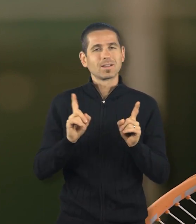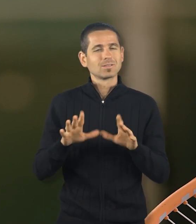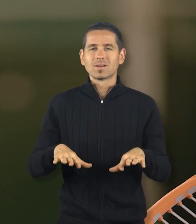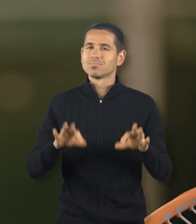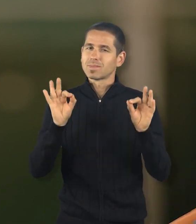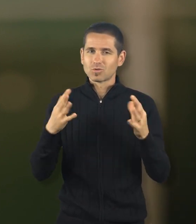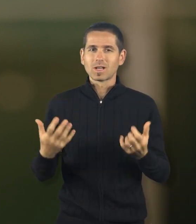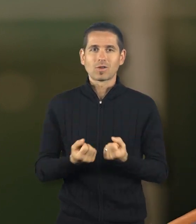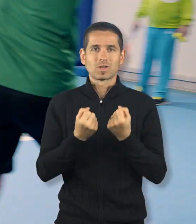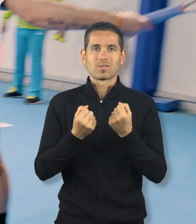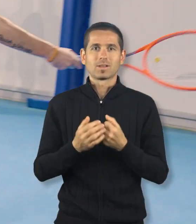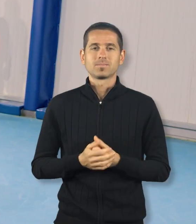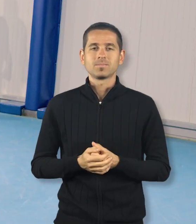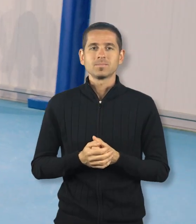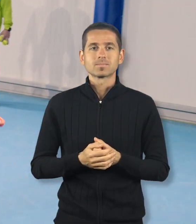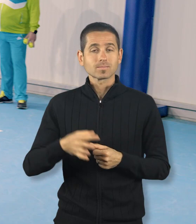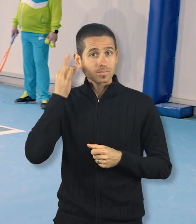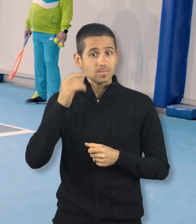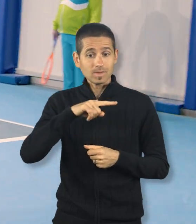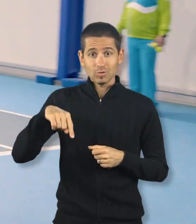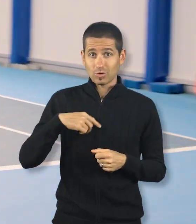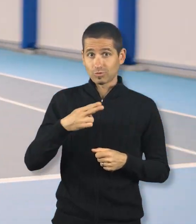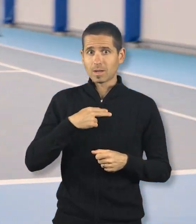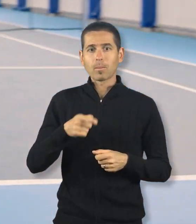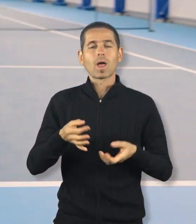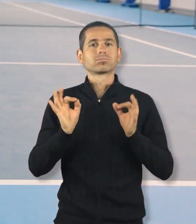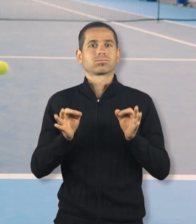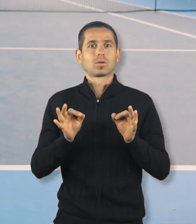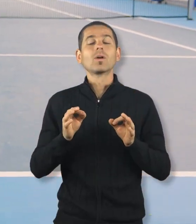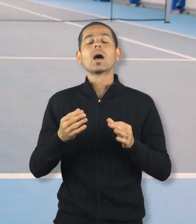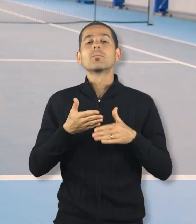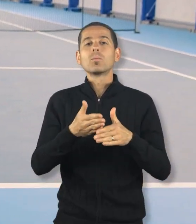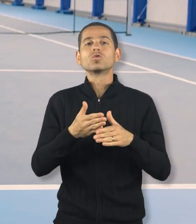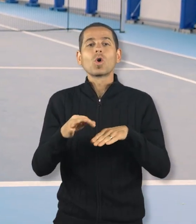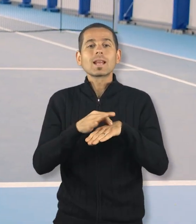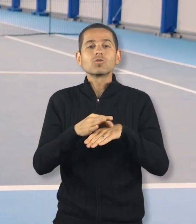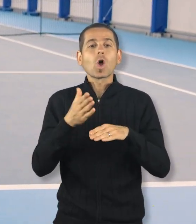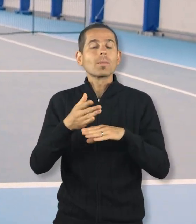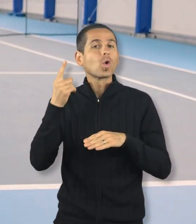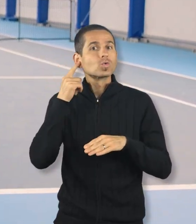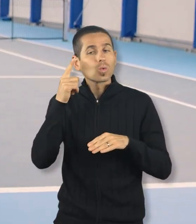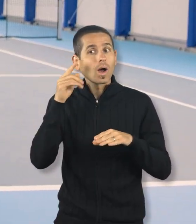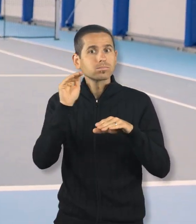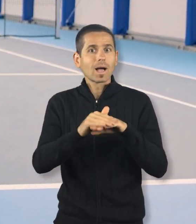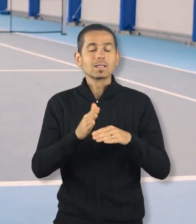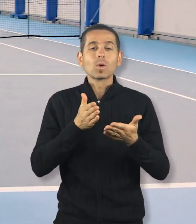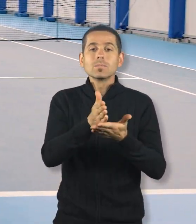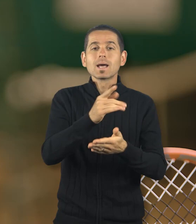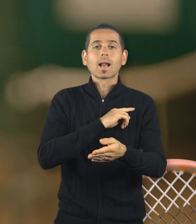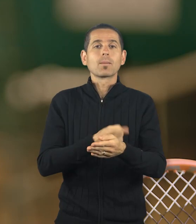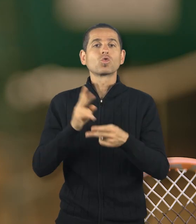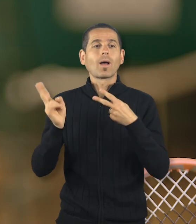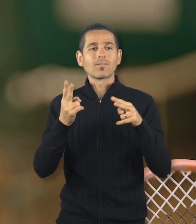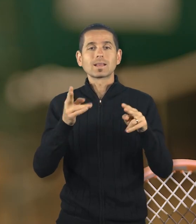nisva našla rešitve. Slišeči imamo ta luksus, da s pomočjo dražljajev preko sluha zaznamo smer in jakost